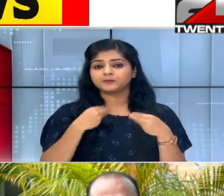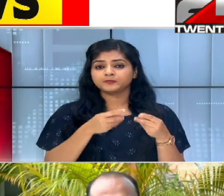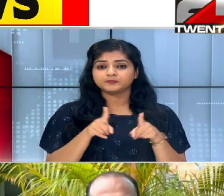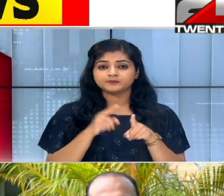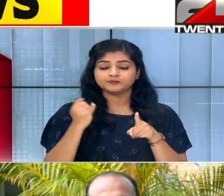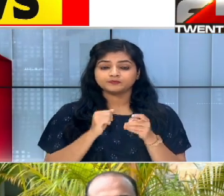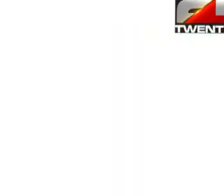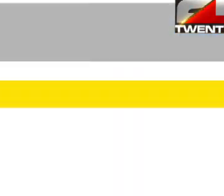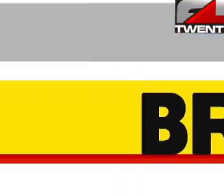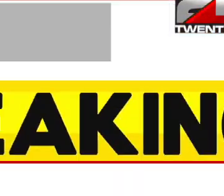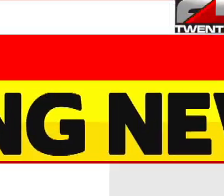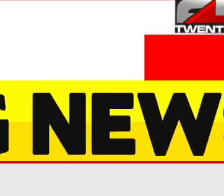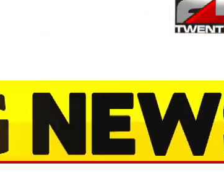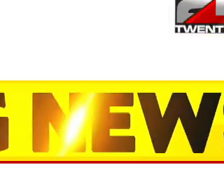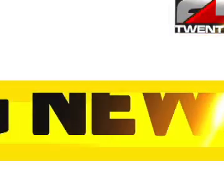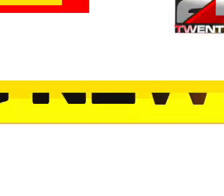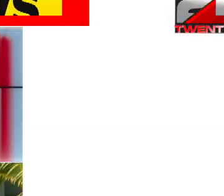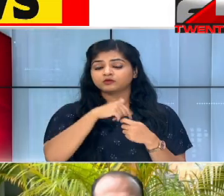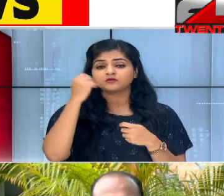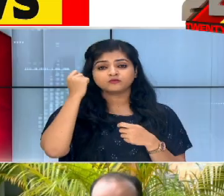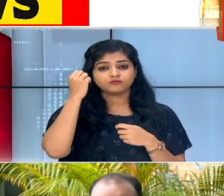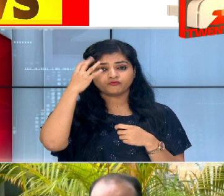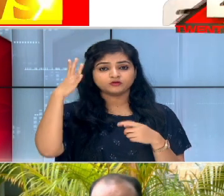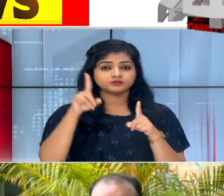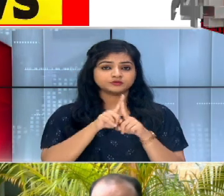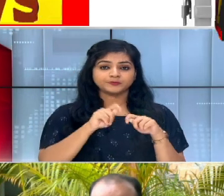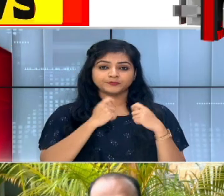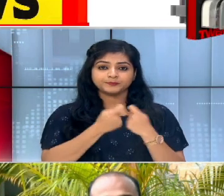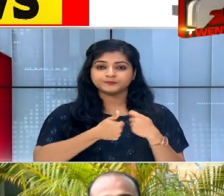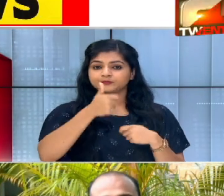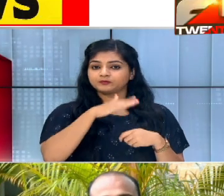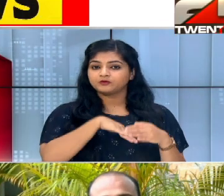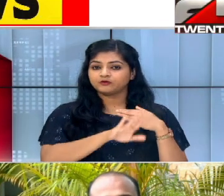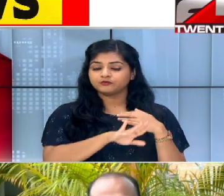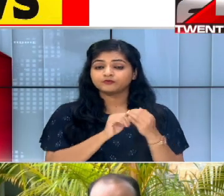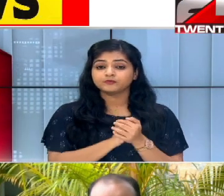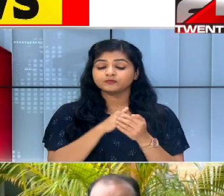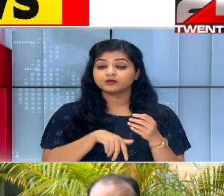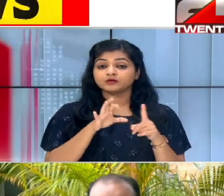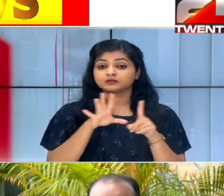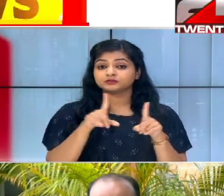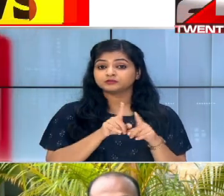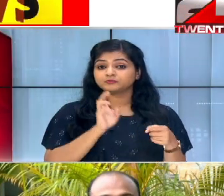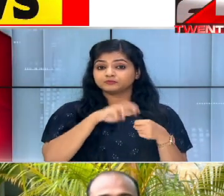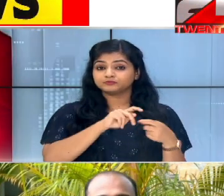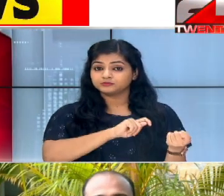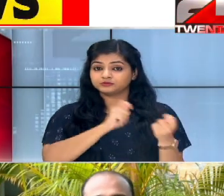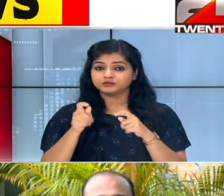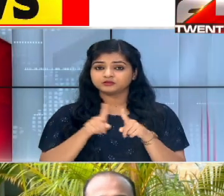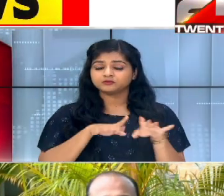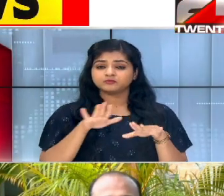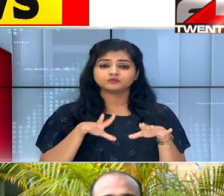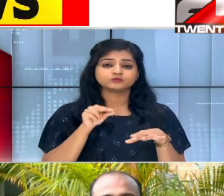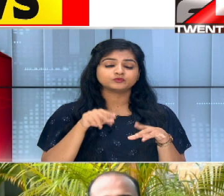കൃത്യമായ ബോധ്യമുണ്ട്, അത് മനസ്സിലാക്കാൻ കഴിവുള്ള നേതൃനിരയാണ് മുസ്ലിം ലീഗിനുള്ളത്, അതുകൊണ്ട് മുസ്ലിം ലീഗ് ഒരിക്കലും അത്തരത്തിലൊരു അപകടത്തിലേക്ക് ചെന്ന് ചാടില്ല എന്നുകൂടി കെ